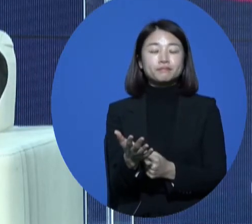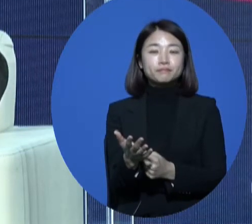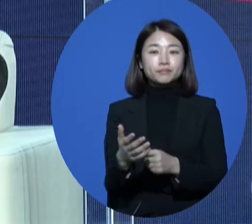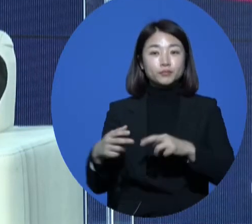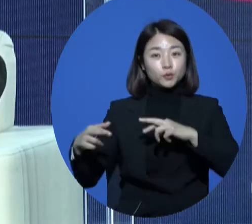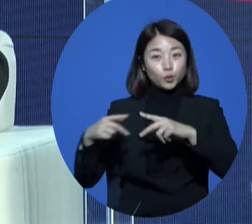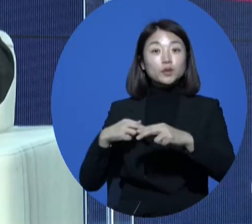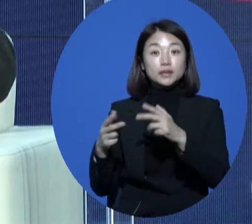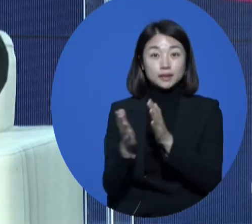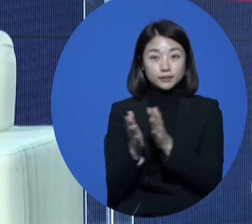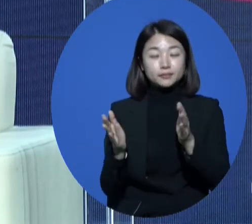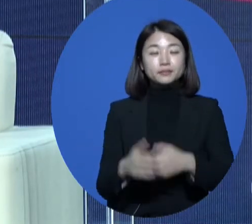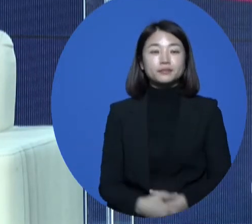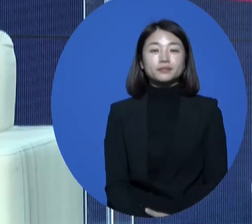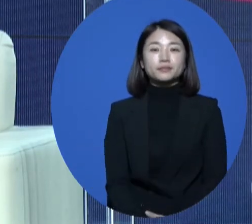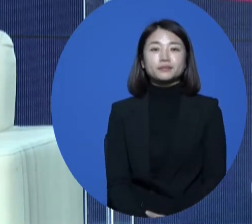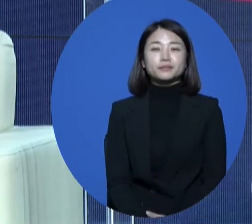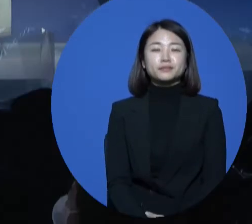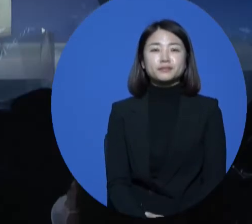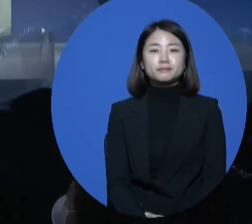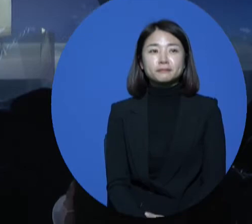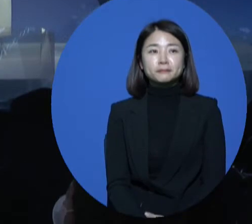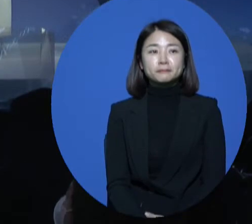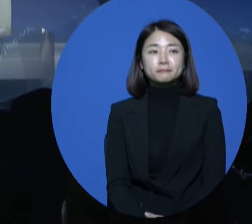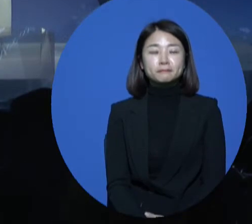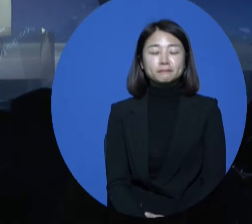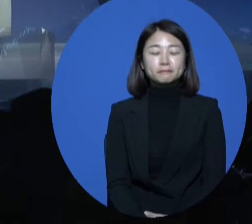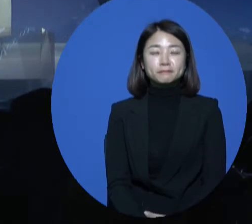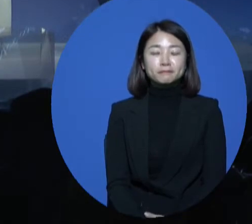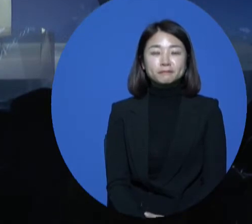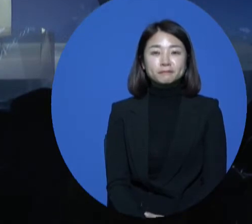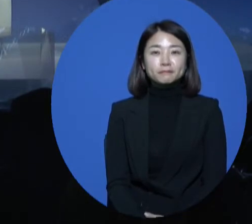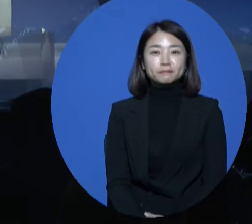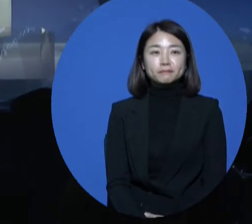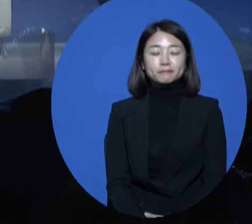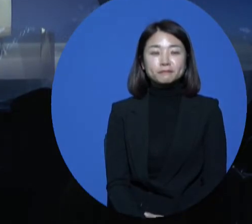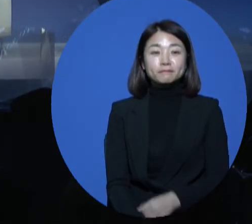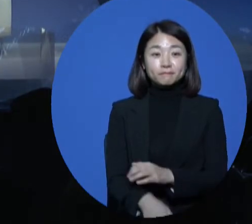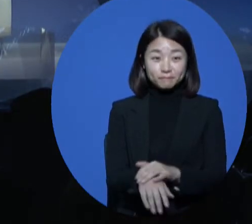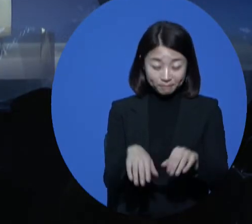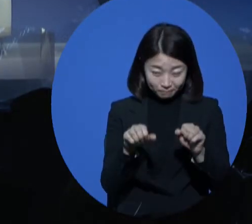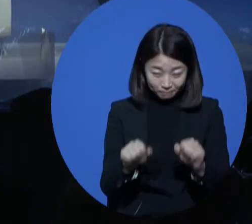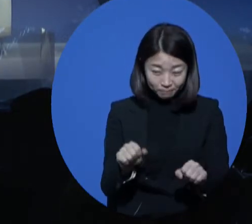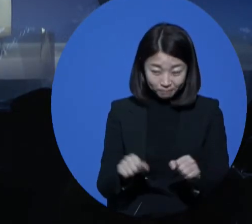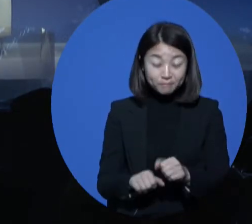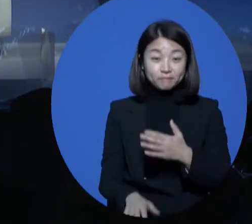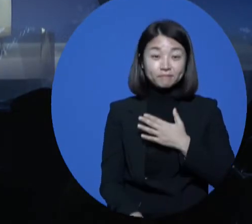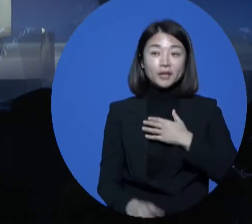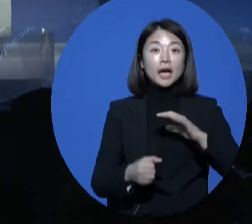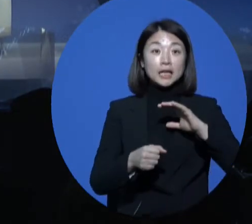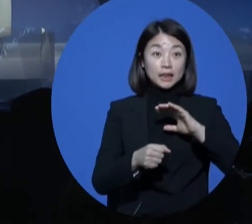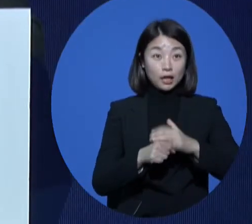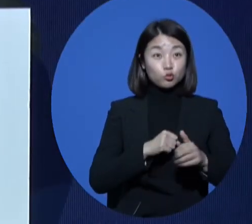그 토론을 해주시겠습니다. 네. 안녕하세요. 소개받은 대구